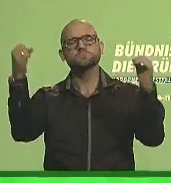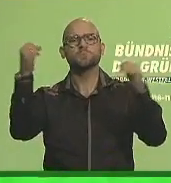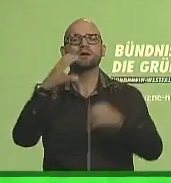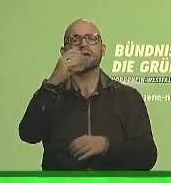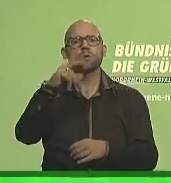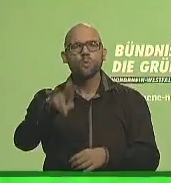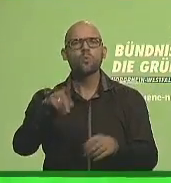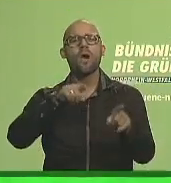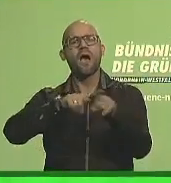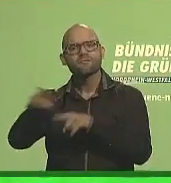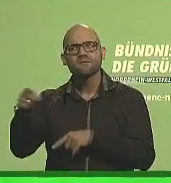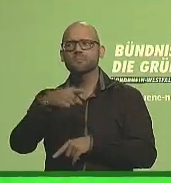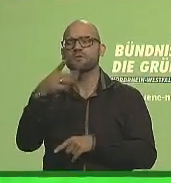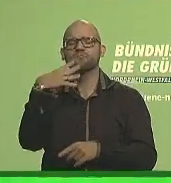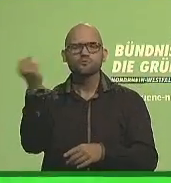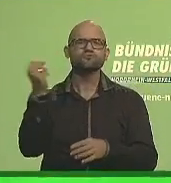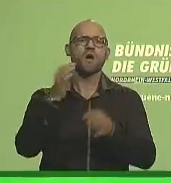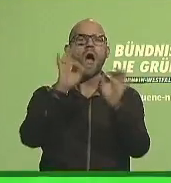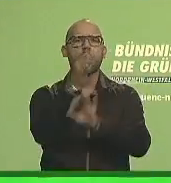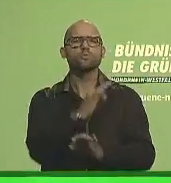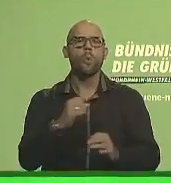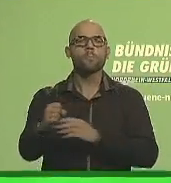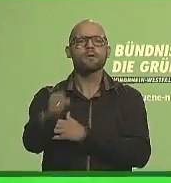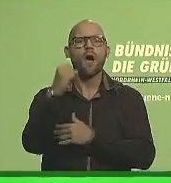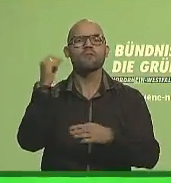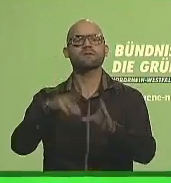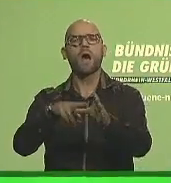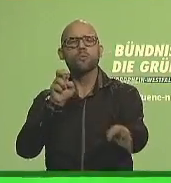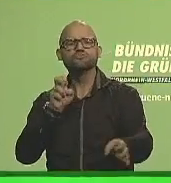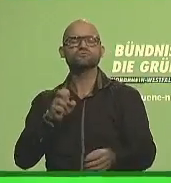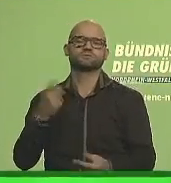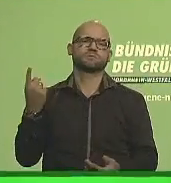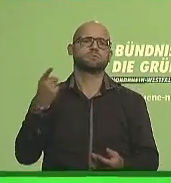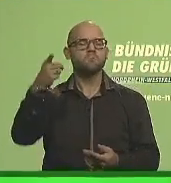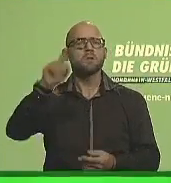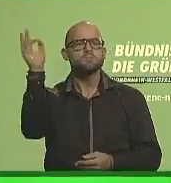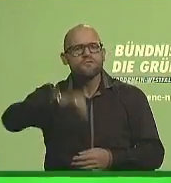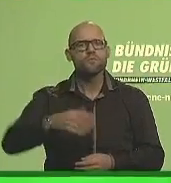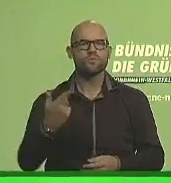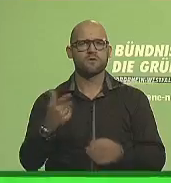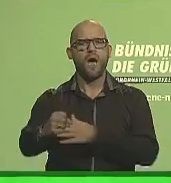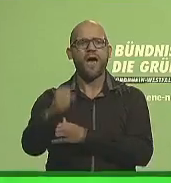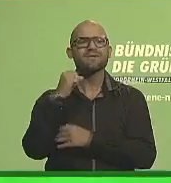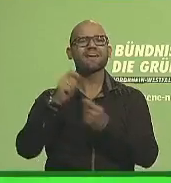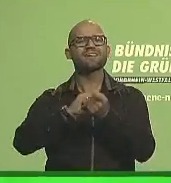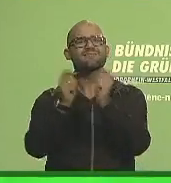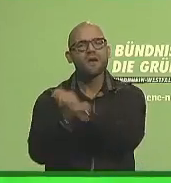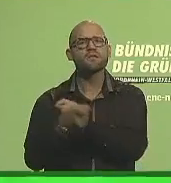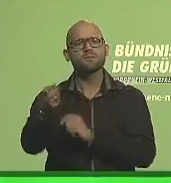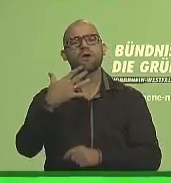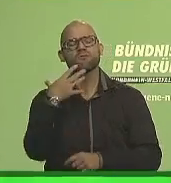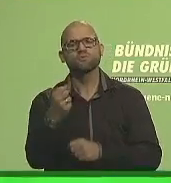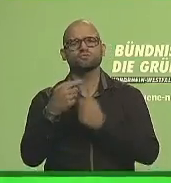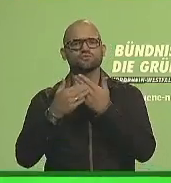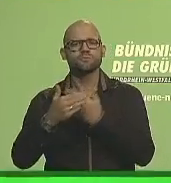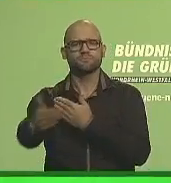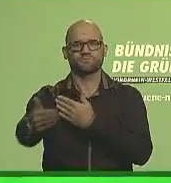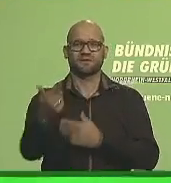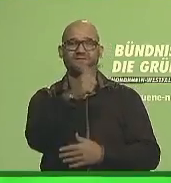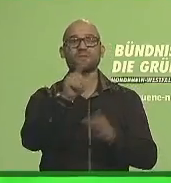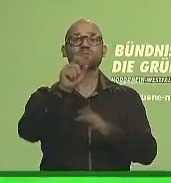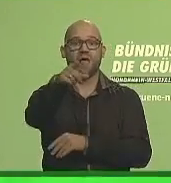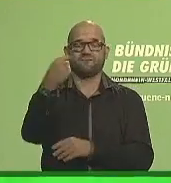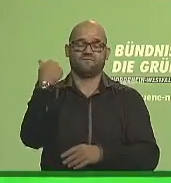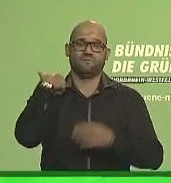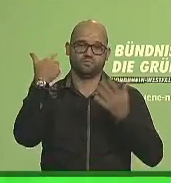jetzt dafür, für den Ausstieg aus der Atomkraft und auch die sind dafür, die Energiewende jetzt durchzuführen. Einen kleinen